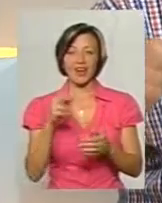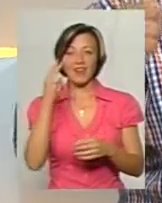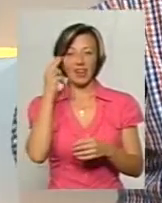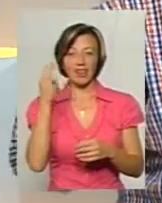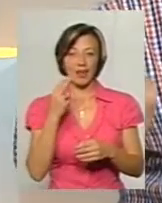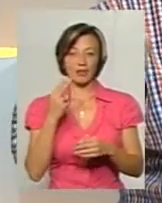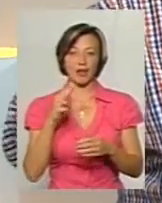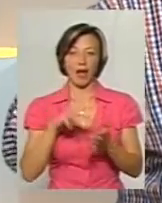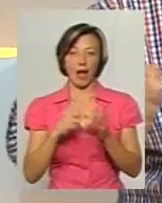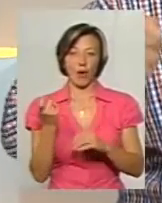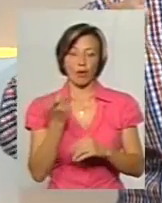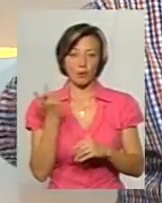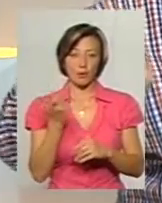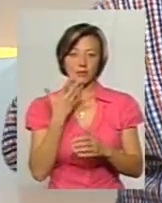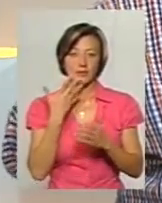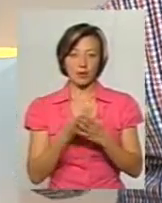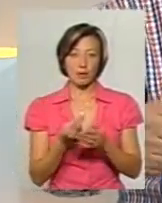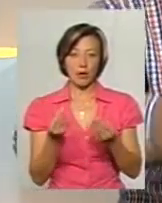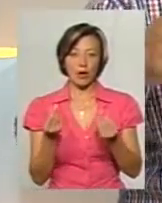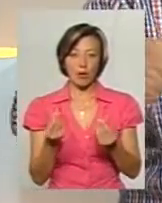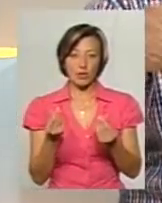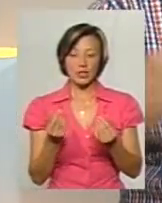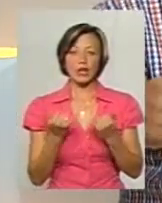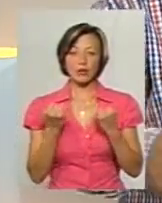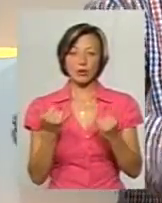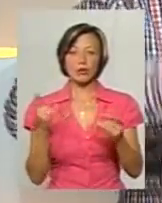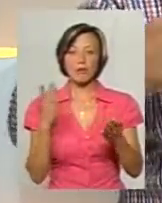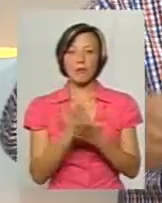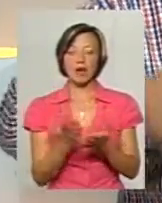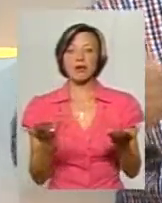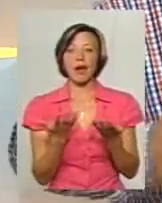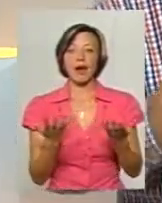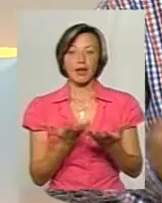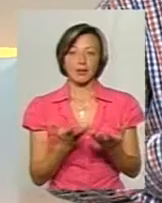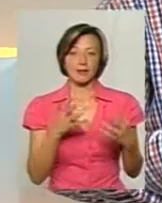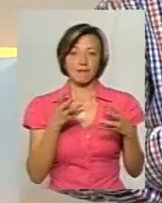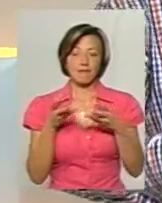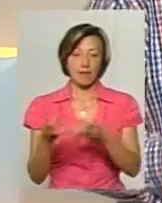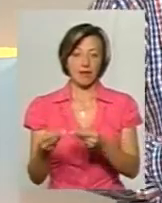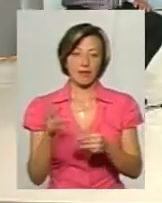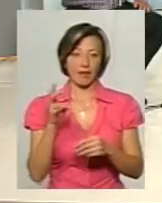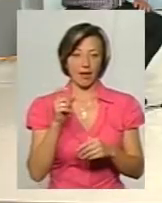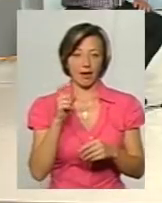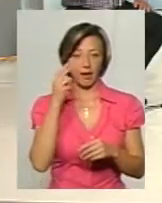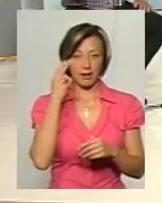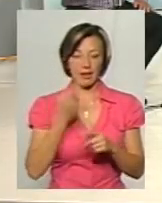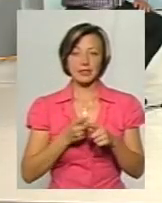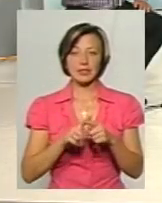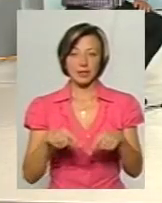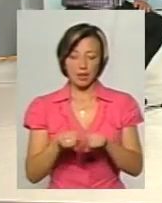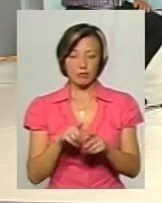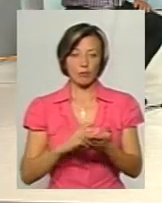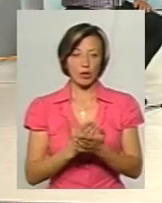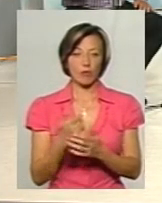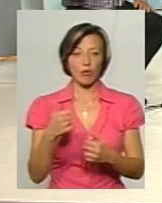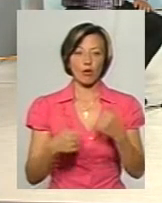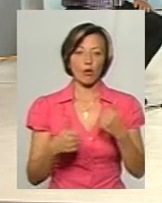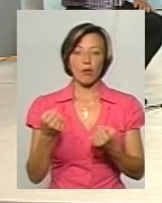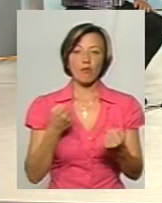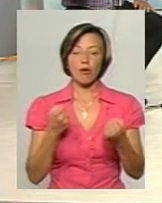накачуючи китайську економіку своїми коштами для того, щоб мати хоч якийсь вплив на Китай. Оце теж є політика, є боротьба між